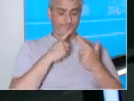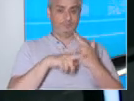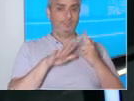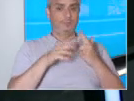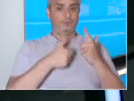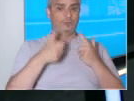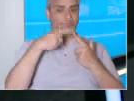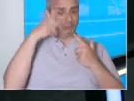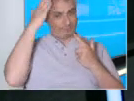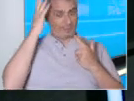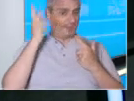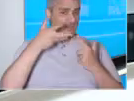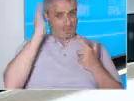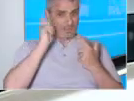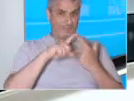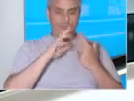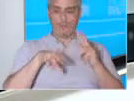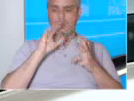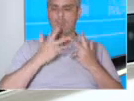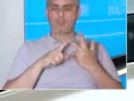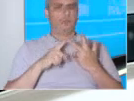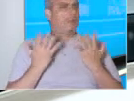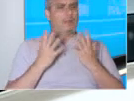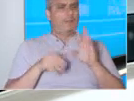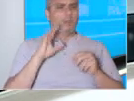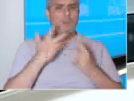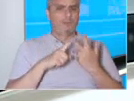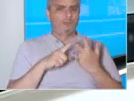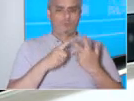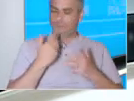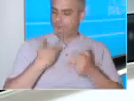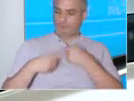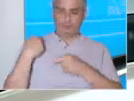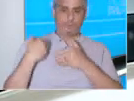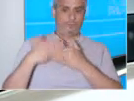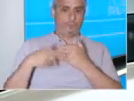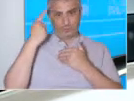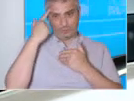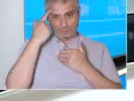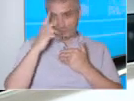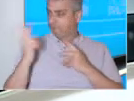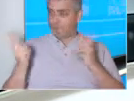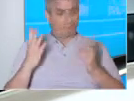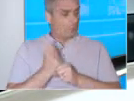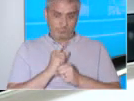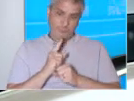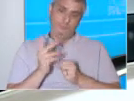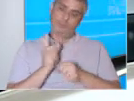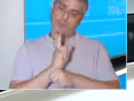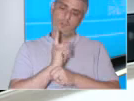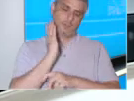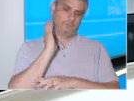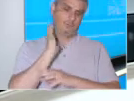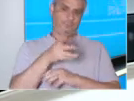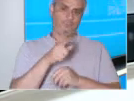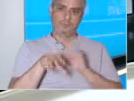ממשלה בראשות בנט לפיד, ובחירות חמישיות. איך מגיעים לבחירות חמישיות? אני הולך מהסוף, אנחנו יודעים. המצדדים לא מסתדרים, זה על אוטומט צועד